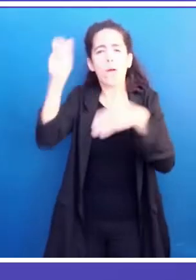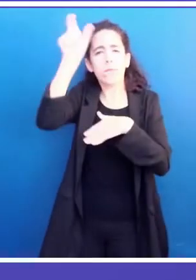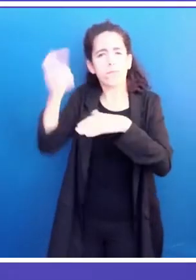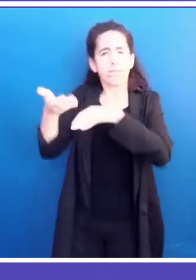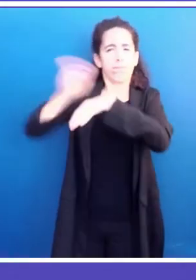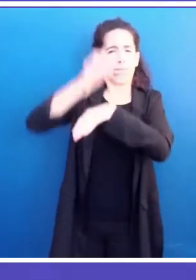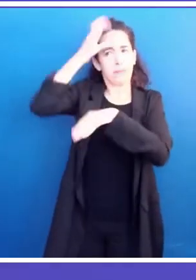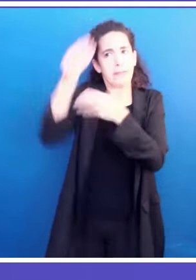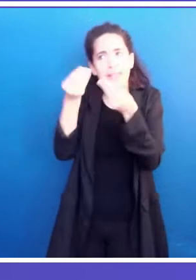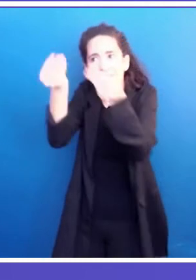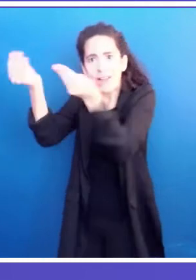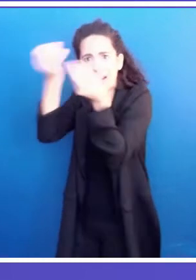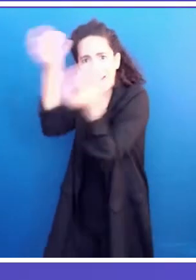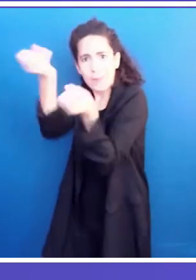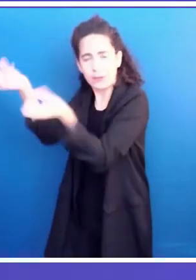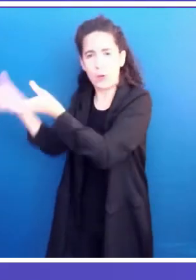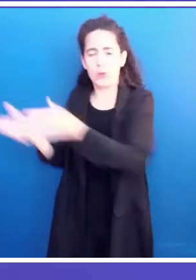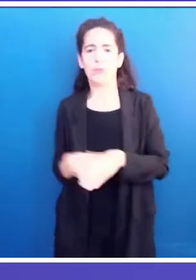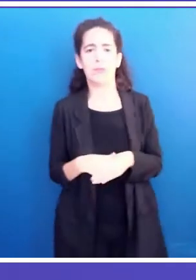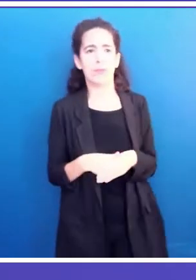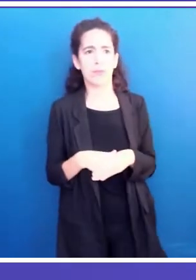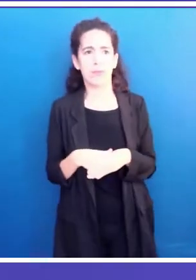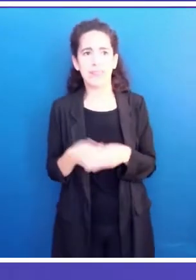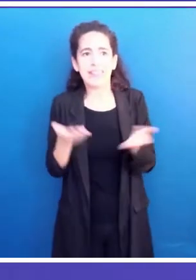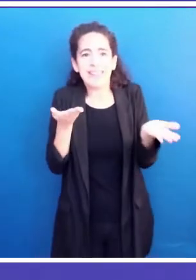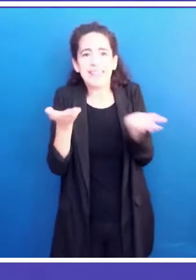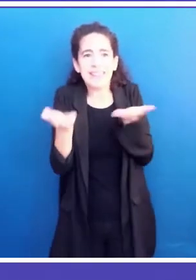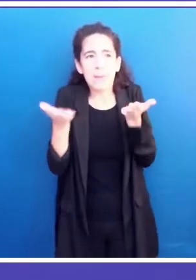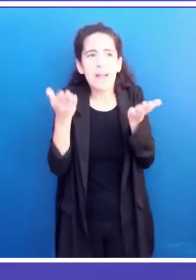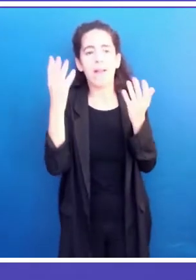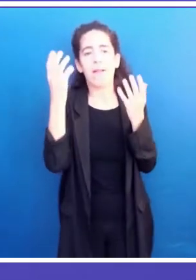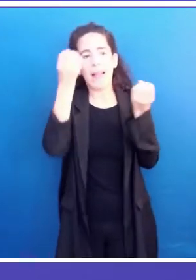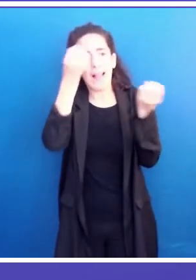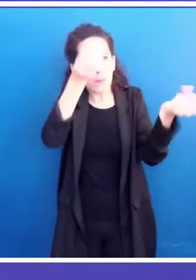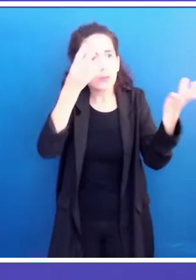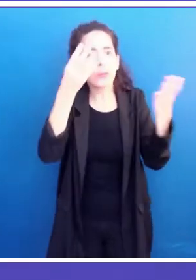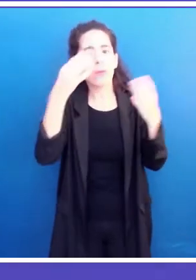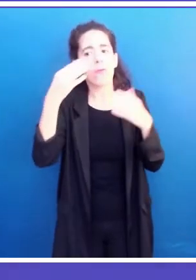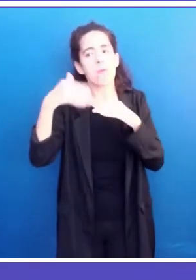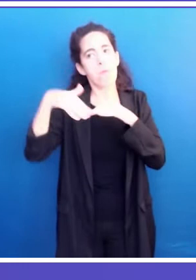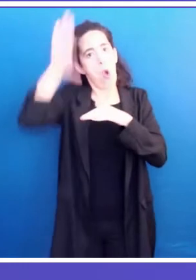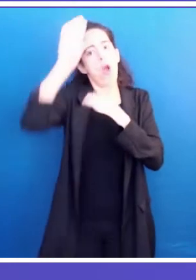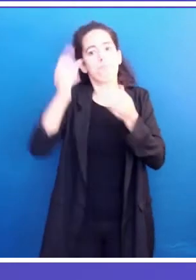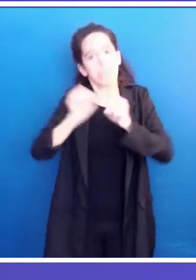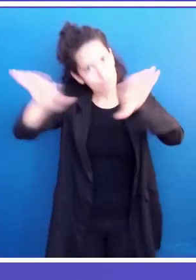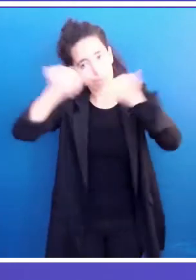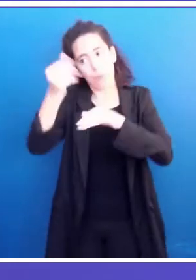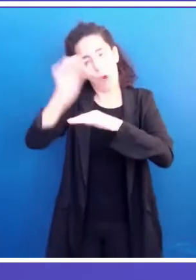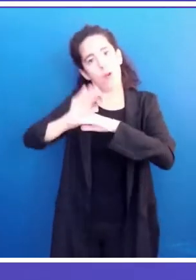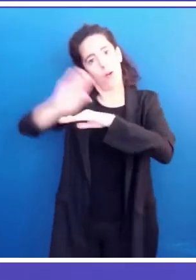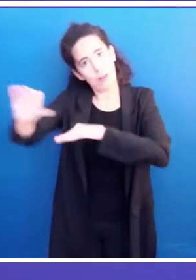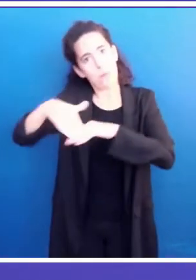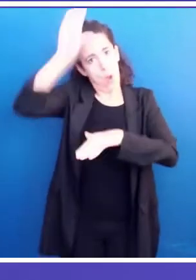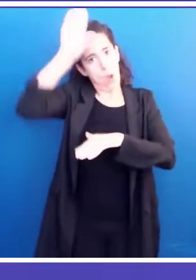وكل الوحدات المتعاونة، حتى أننا وسعنا وزدنا من الميزانية، وصلنا إلى